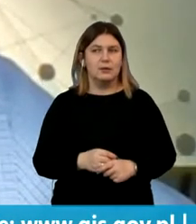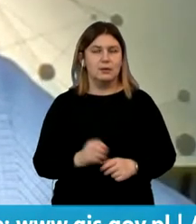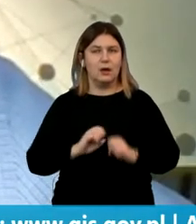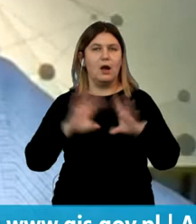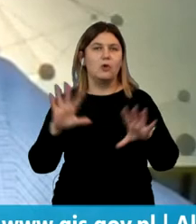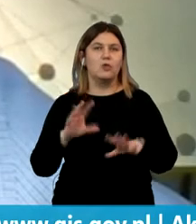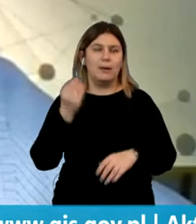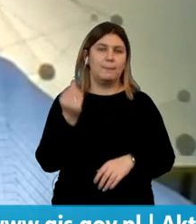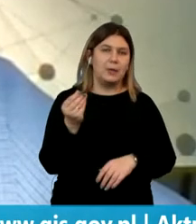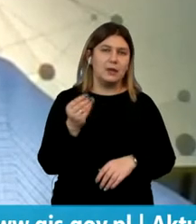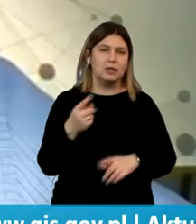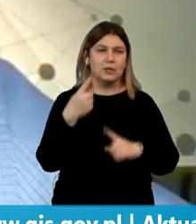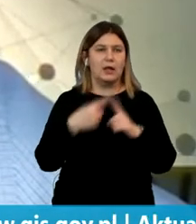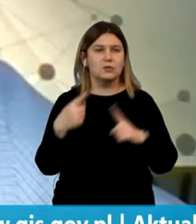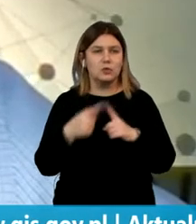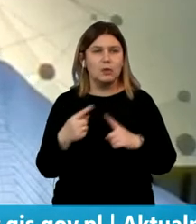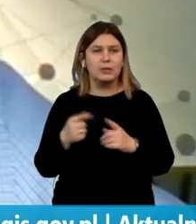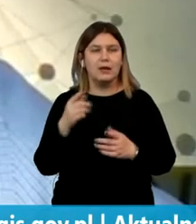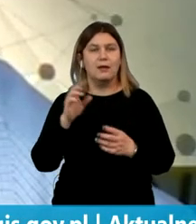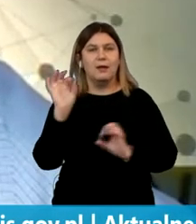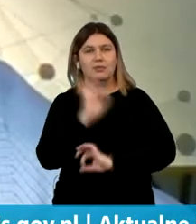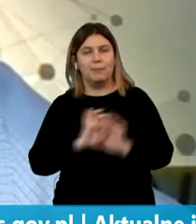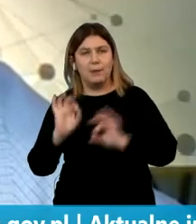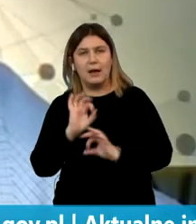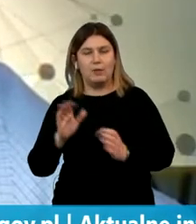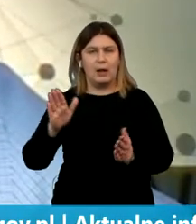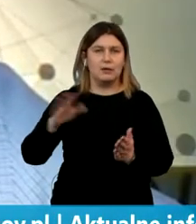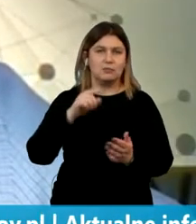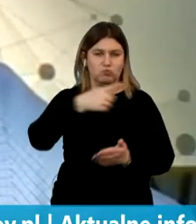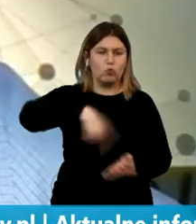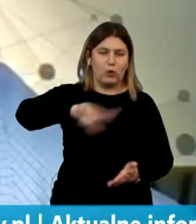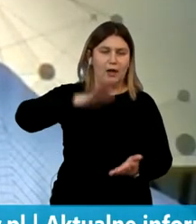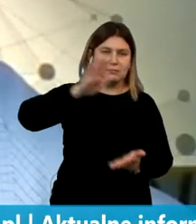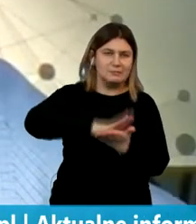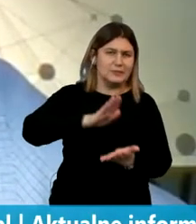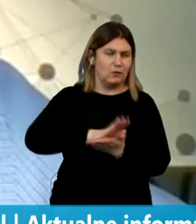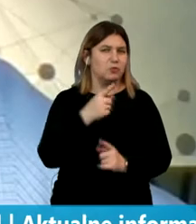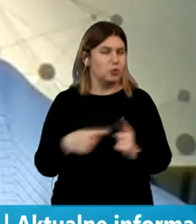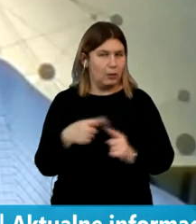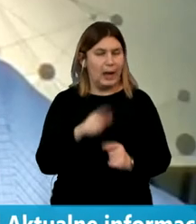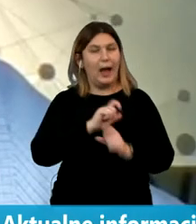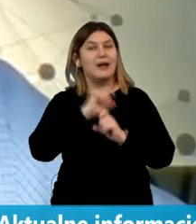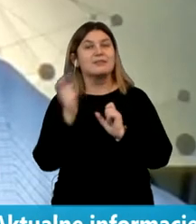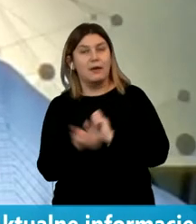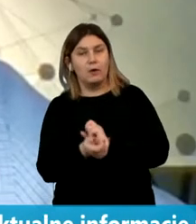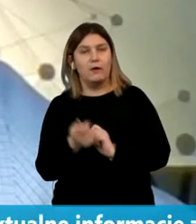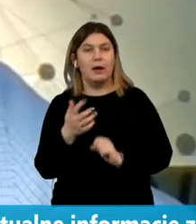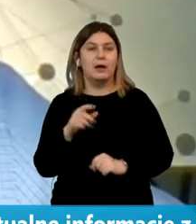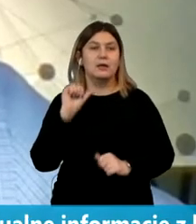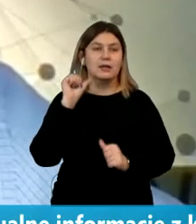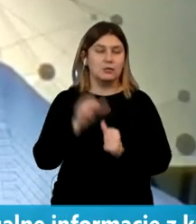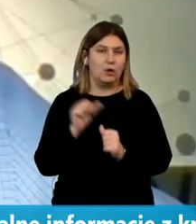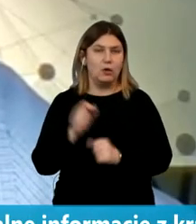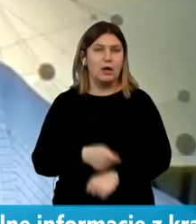pula pieniędzy na takie drobne naprawy, na łatanie dziur, więc z każdego roku ileś tych kilometrów